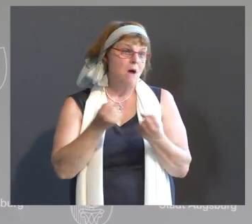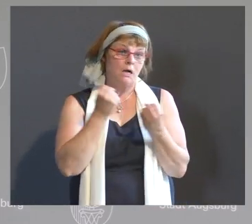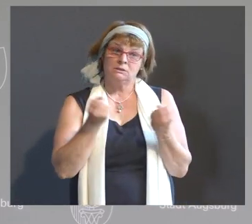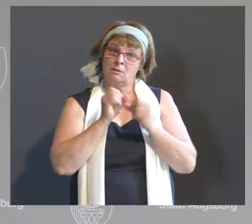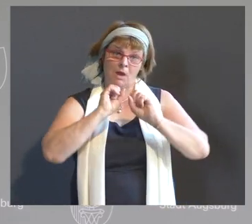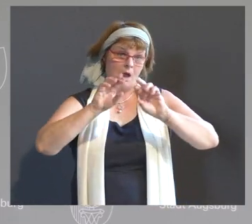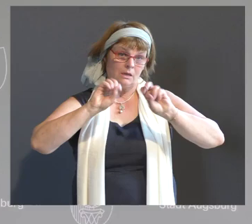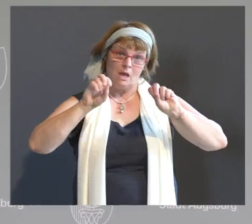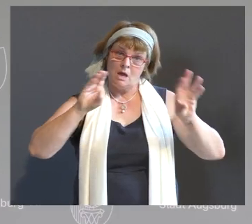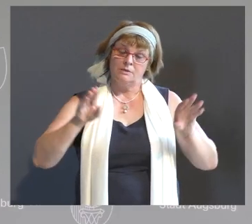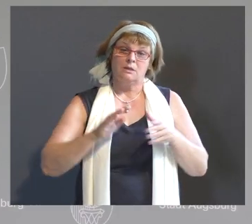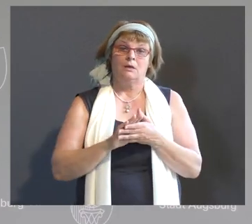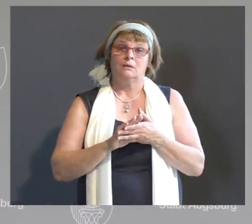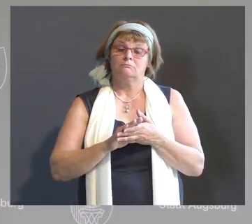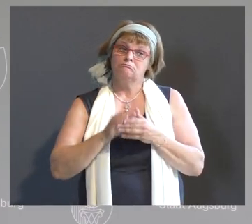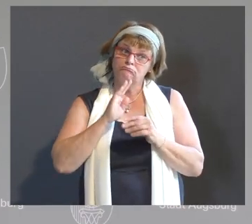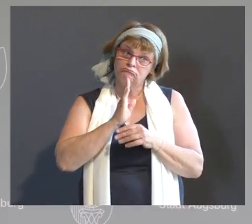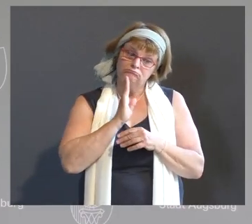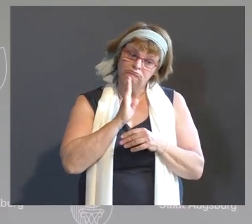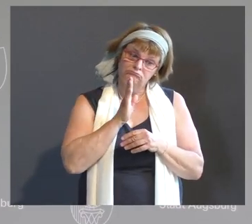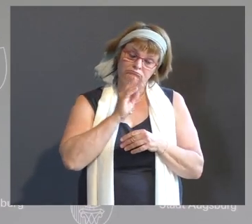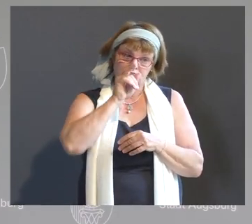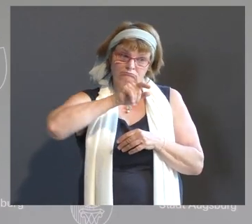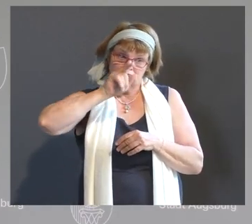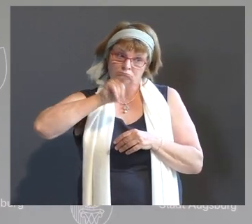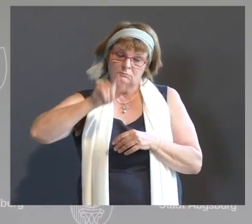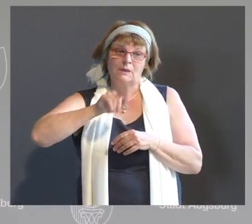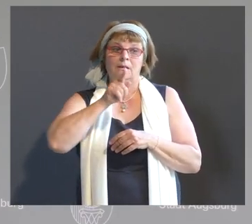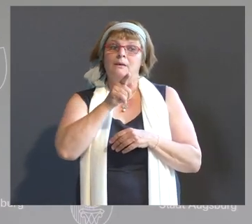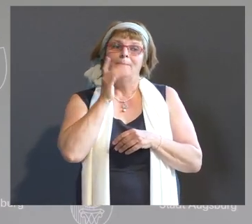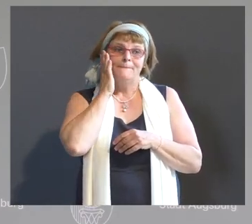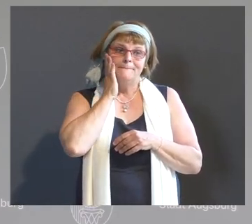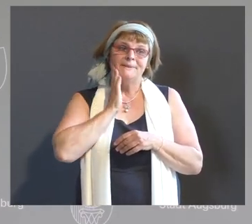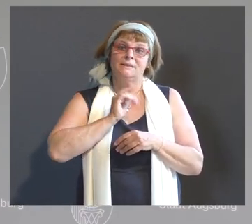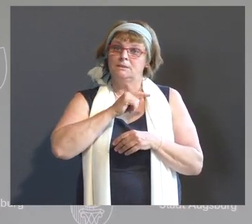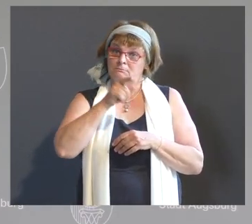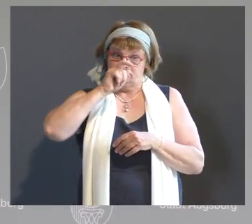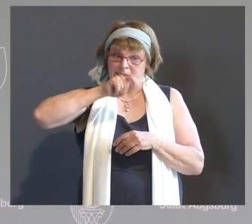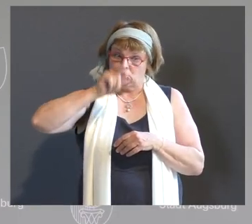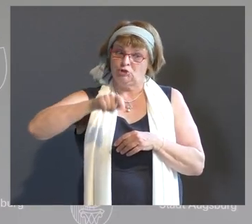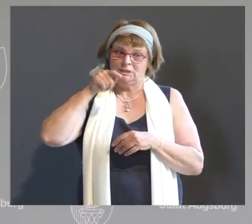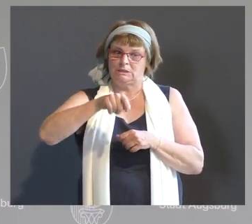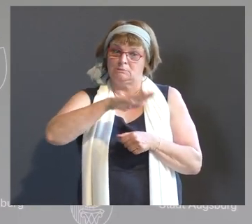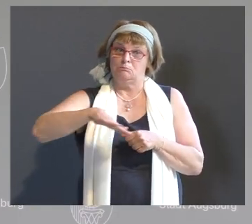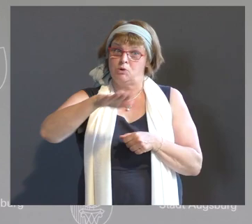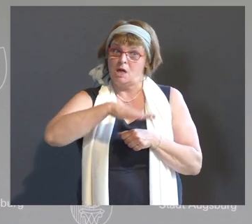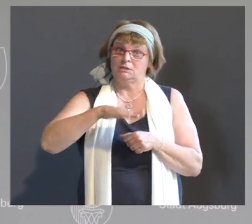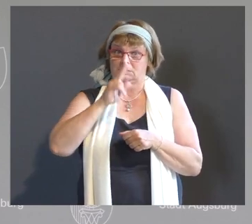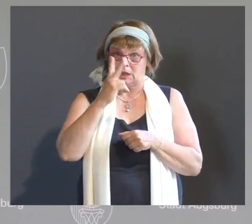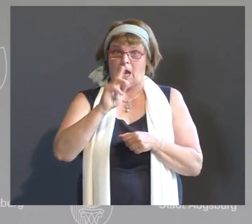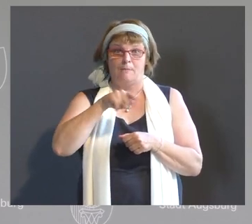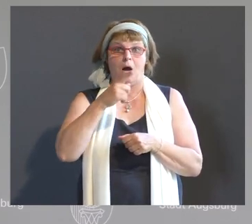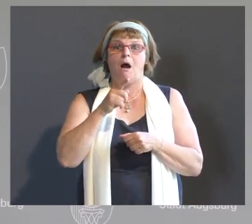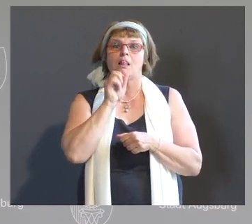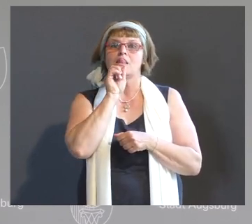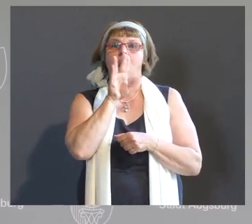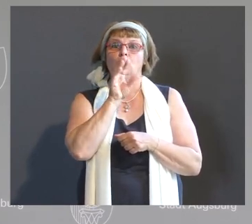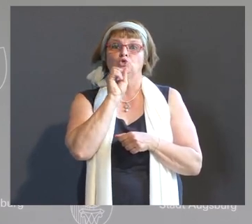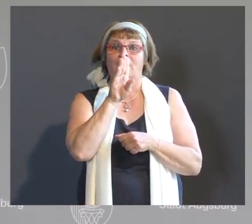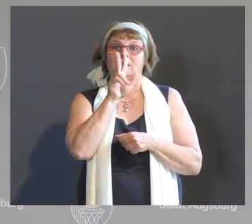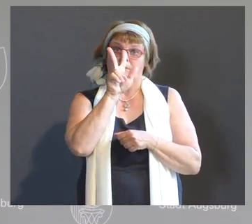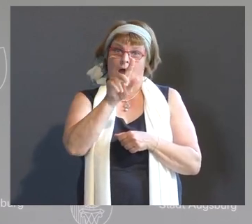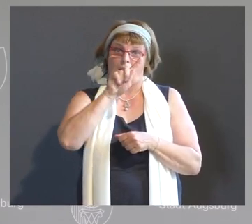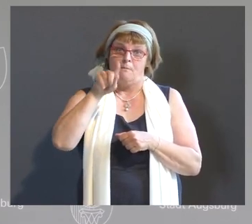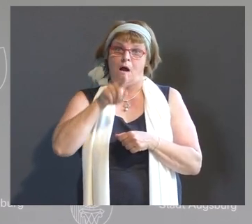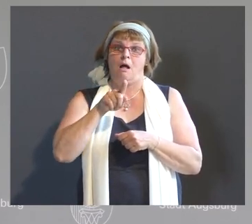haben Gelegenheit gegeben, dass die Menschen weggehen, die sich davon distanzieren wollen. Das Ganze haben wir 3-mal gemacht. 3-mal.